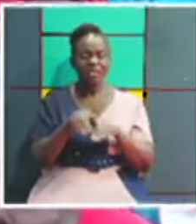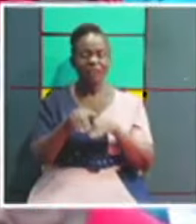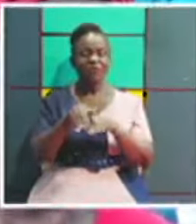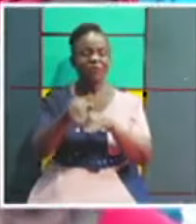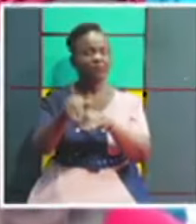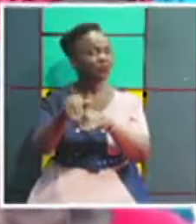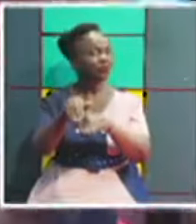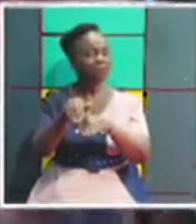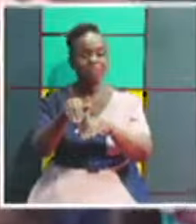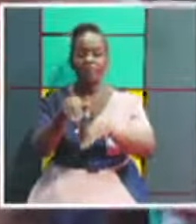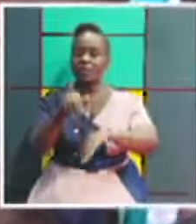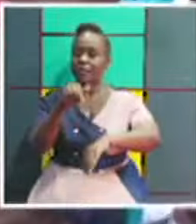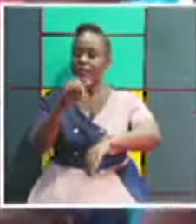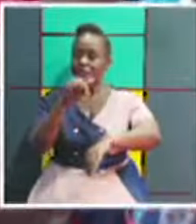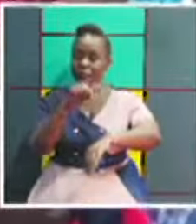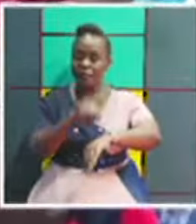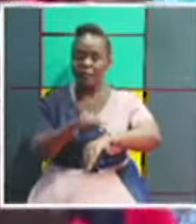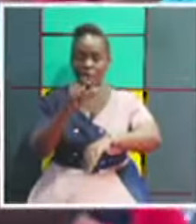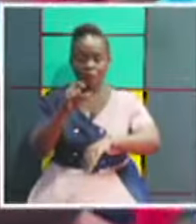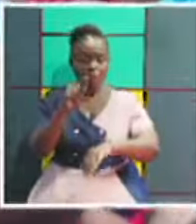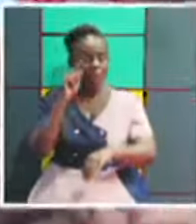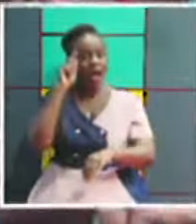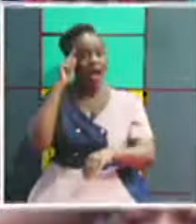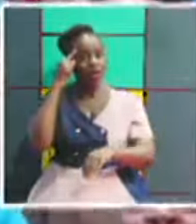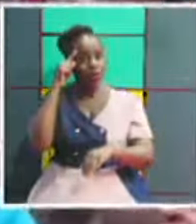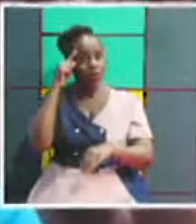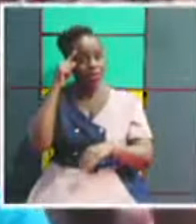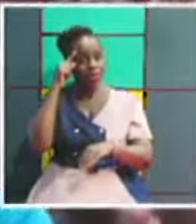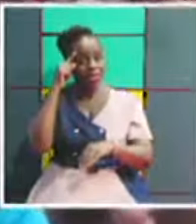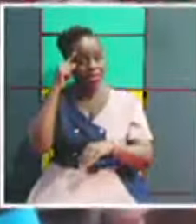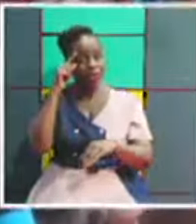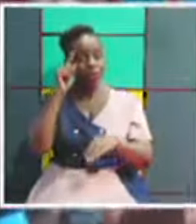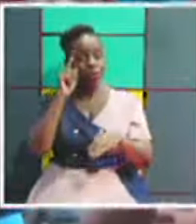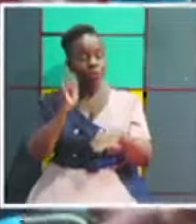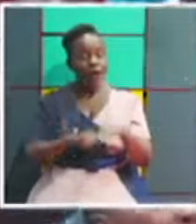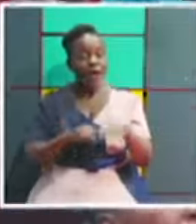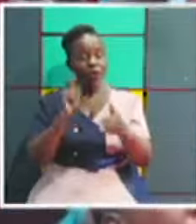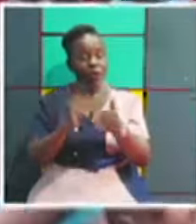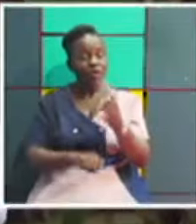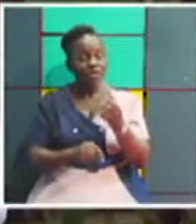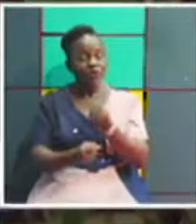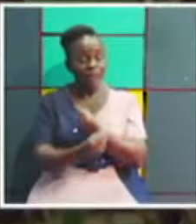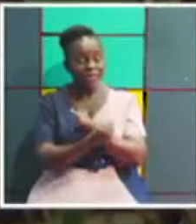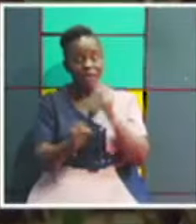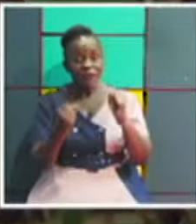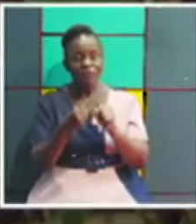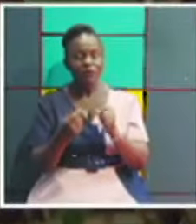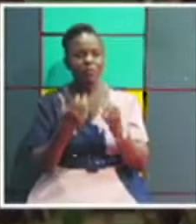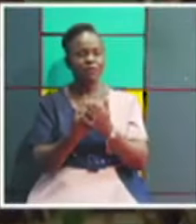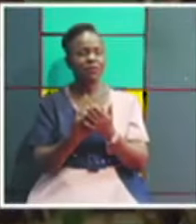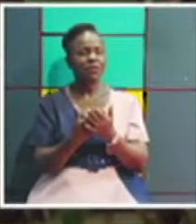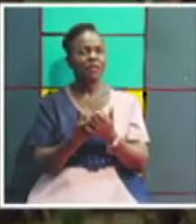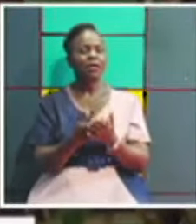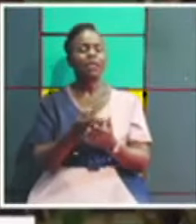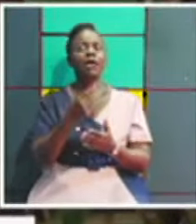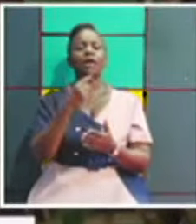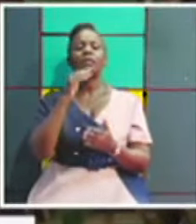nti essaawa buli omu alowooze ku kigenda okumujja mu buwambe. Kubanga n'olwaleero waliwo abakyabuuza muzzaako